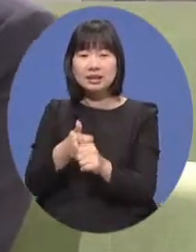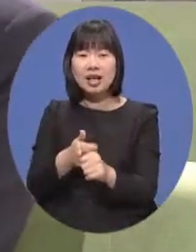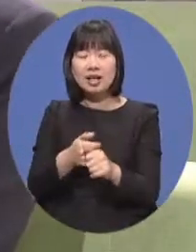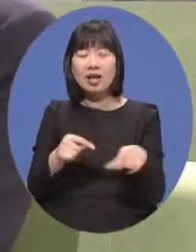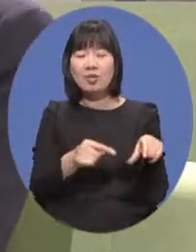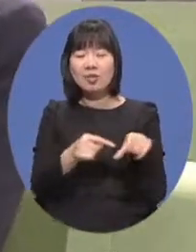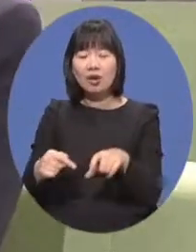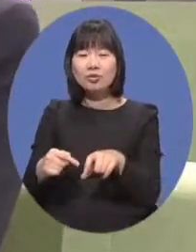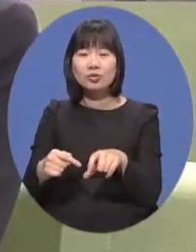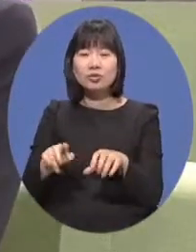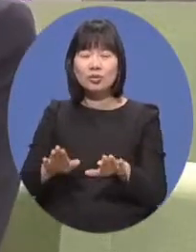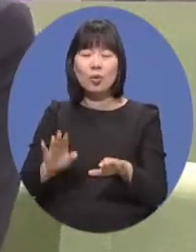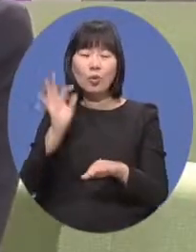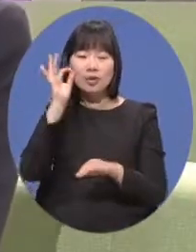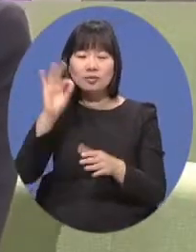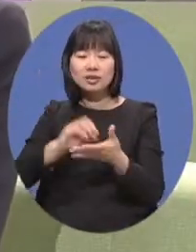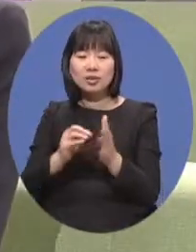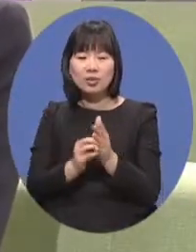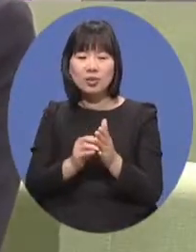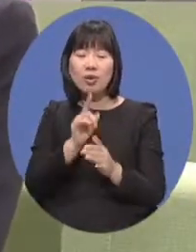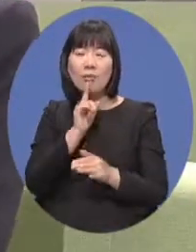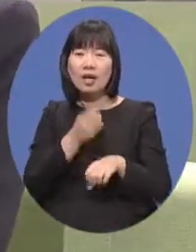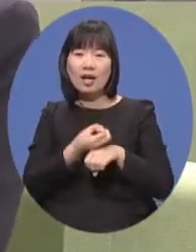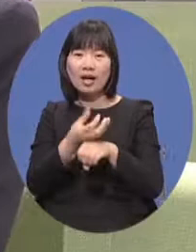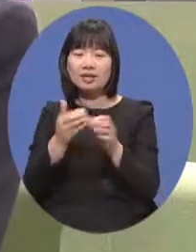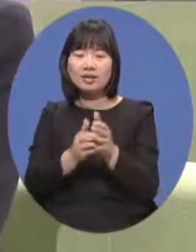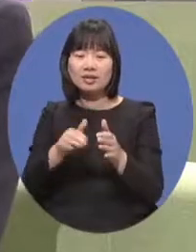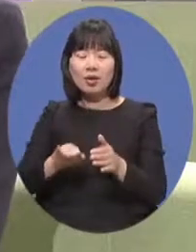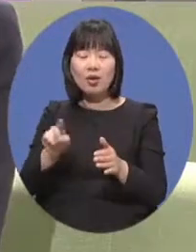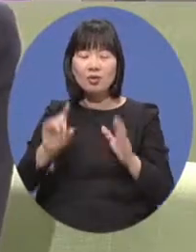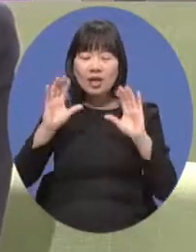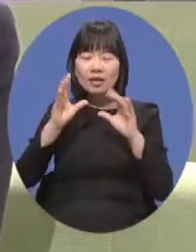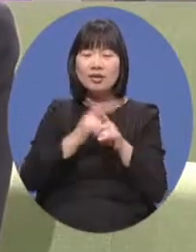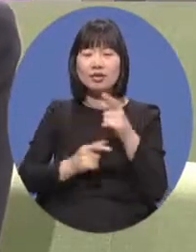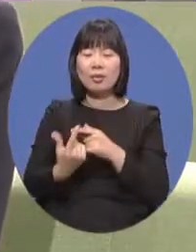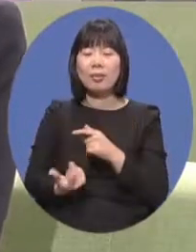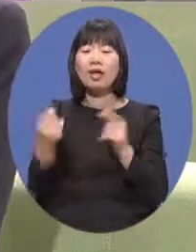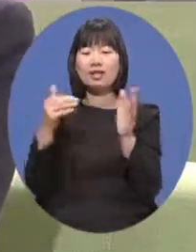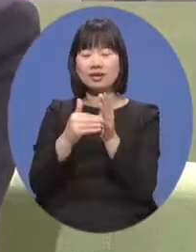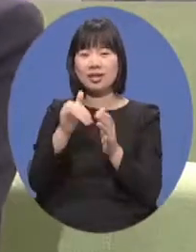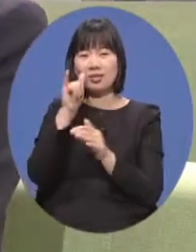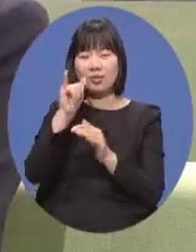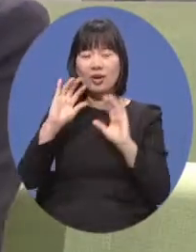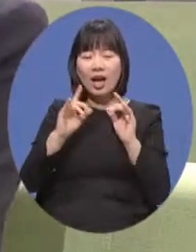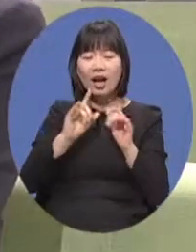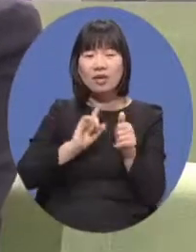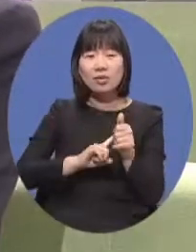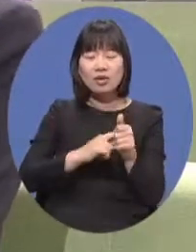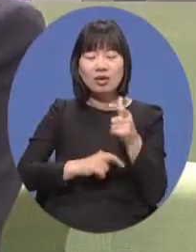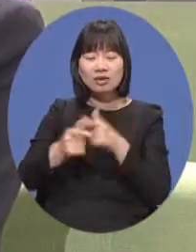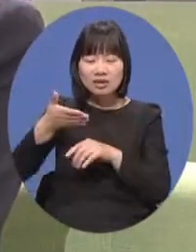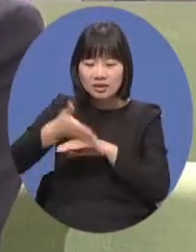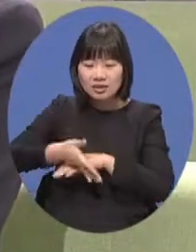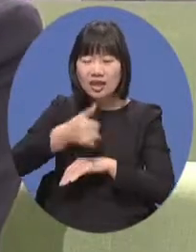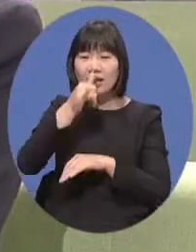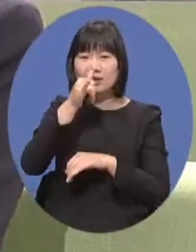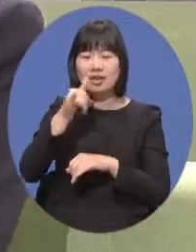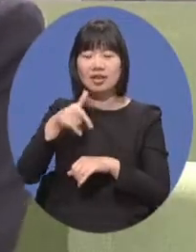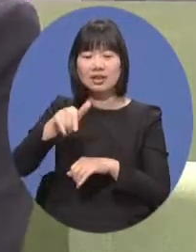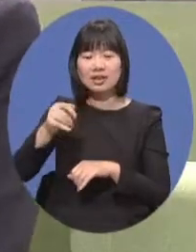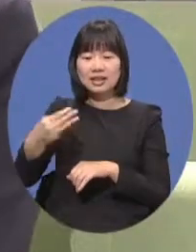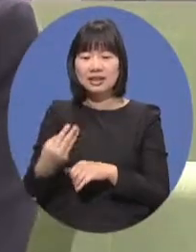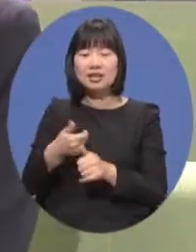평균 잡아 한 10일 정도로 말씀을 드리는데 어떤 아이는 더 빨리 끝날 수도 있고요. 어떤 아이는 조금 더 늦게 갈 수도 그래, 있습니다.